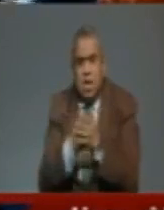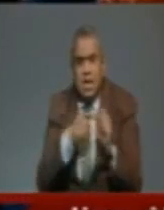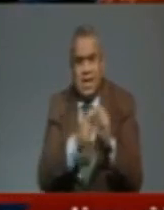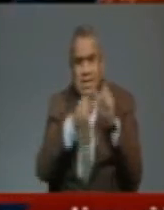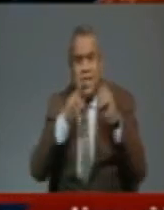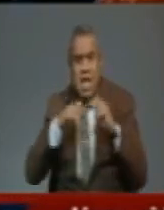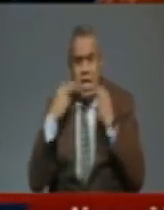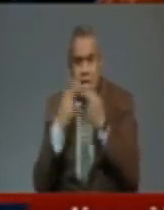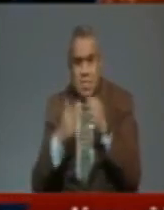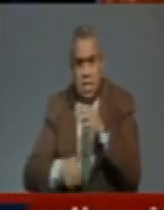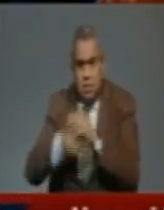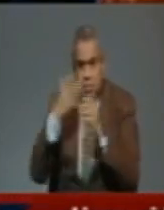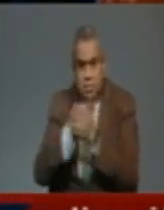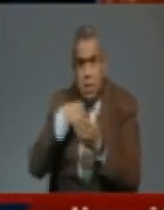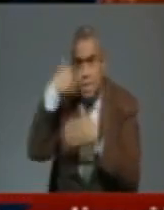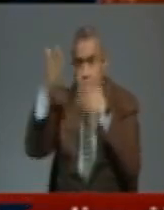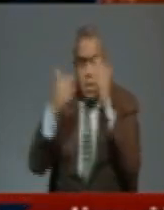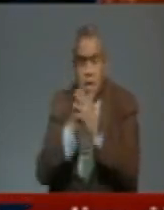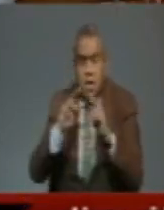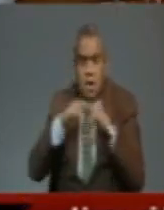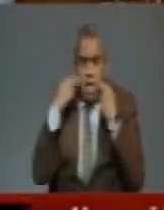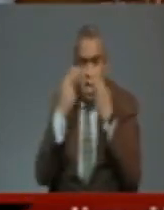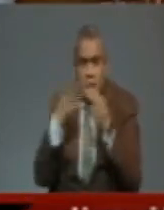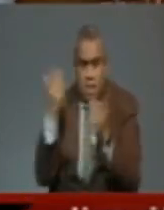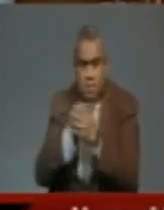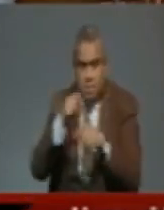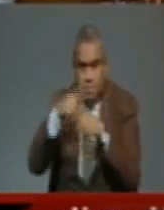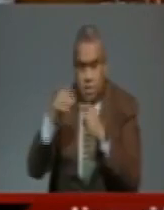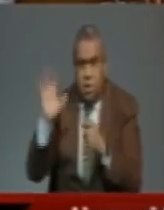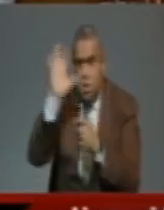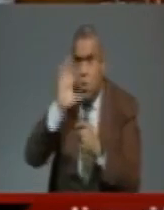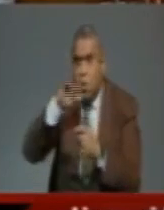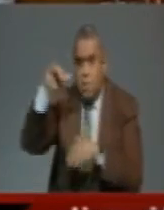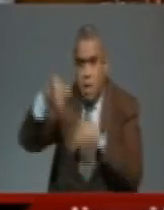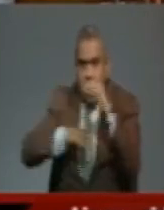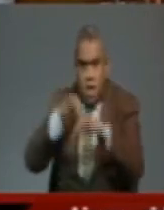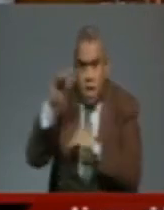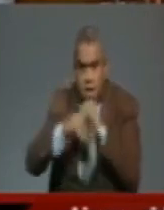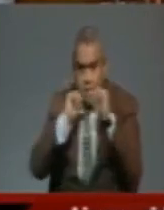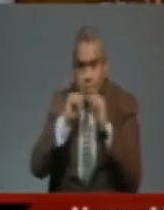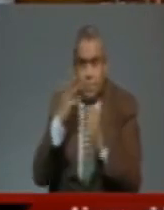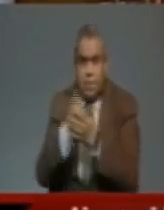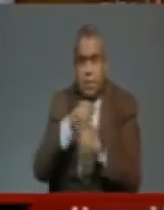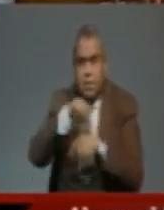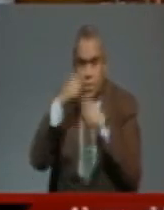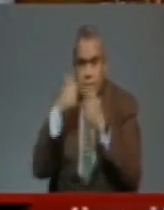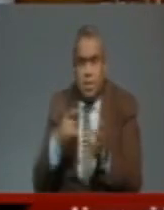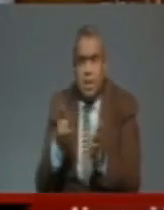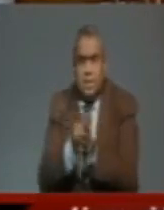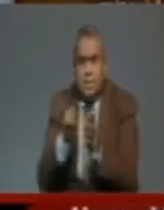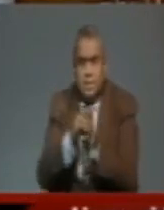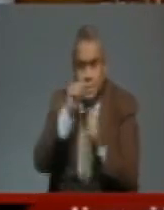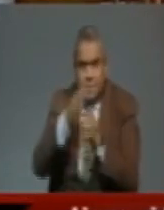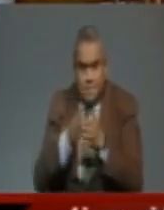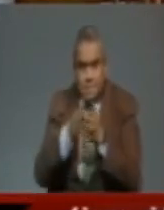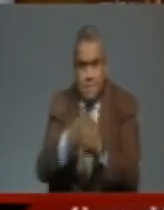بتطلع خارج المياه الاقليميه بتروح الى اوروبا وكل دول العالم، ثم الكروز، الكروز المراكب الكبيره اللي احنا فنن